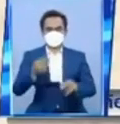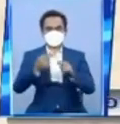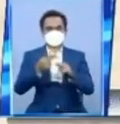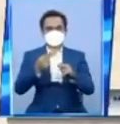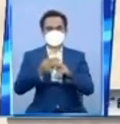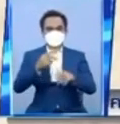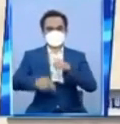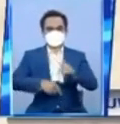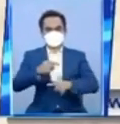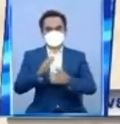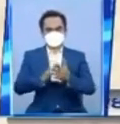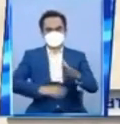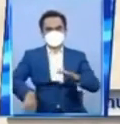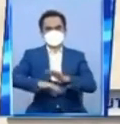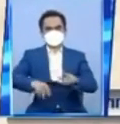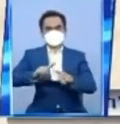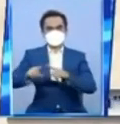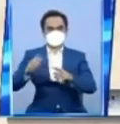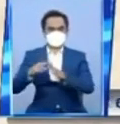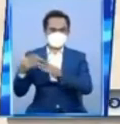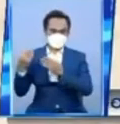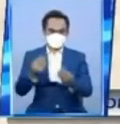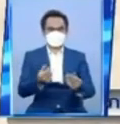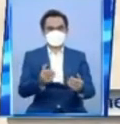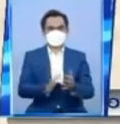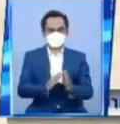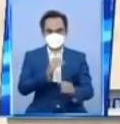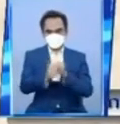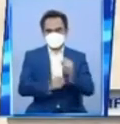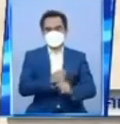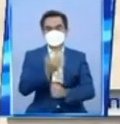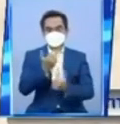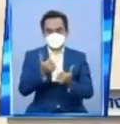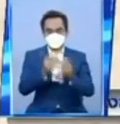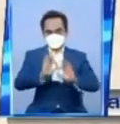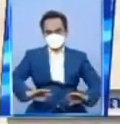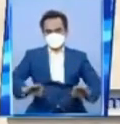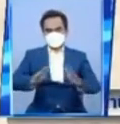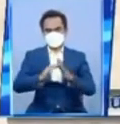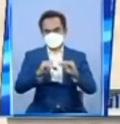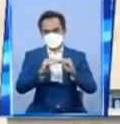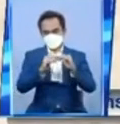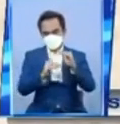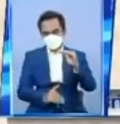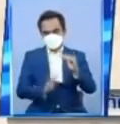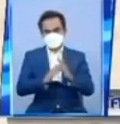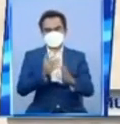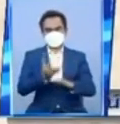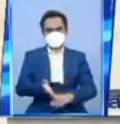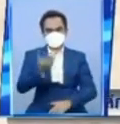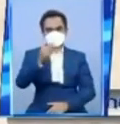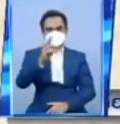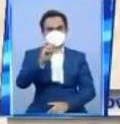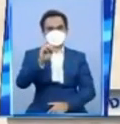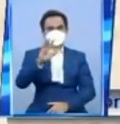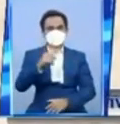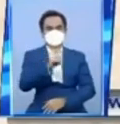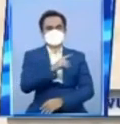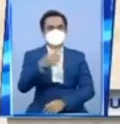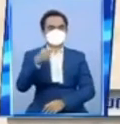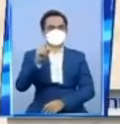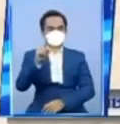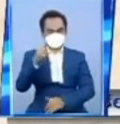ตรียมเอกสารกันให้พร้อมอย่างแรกเลยอายุสำคัญอายุจะต้องเกิน65ปีก่อนวันที่11สิงหา